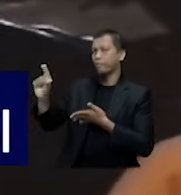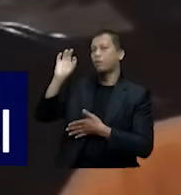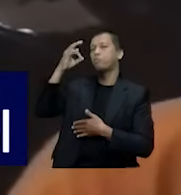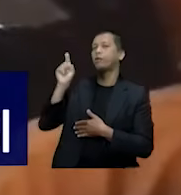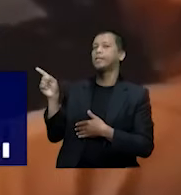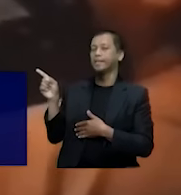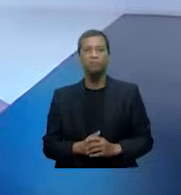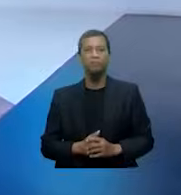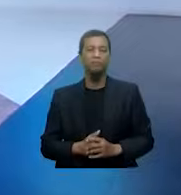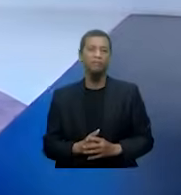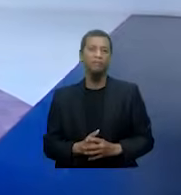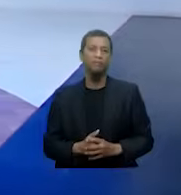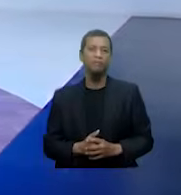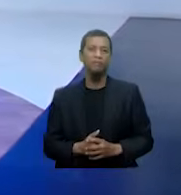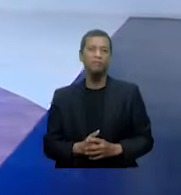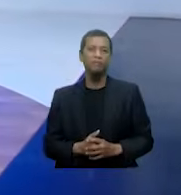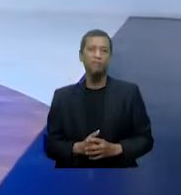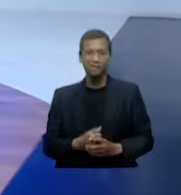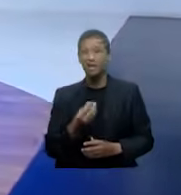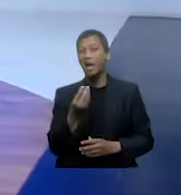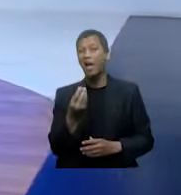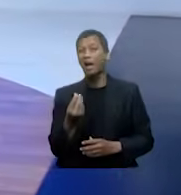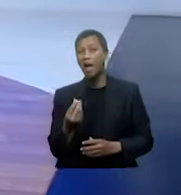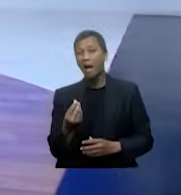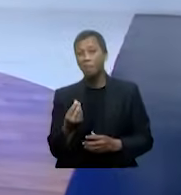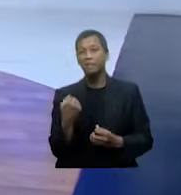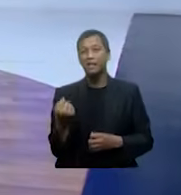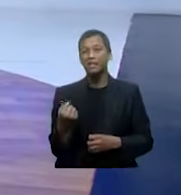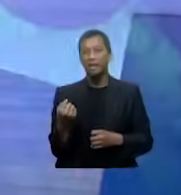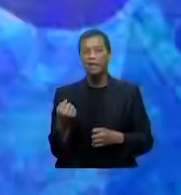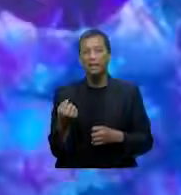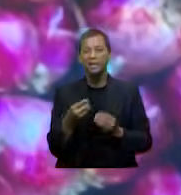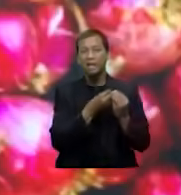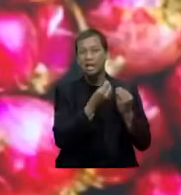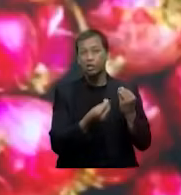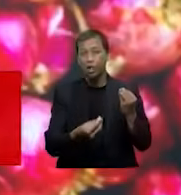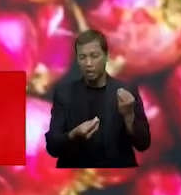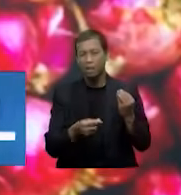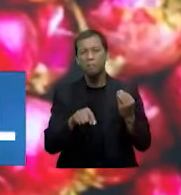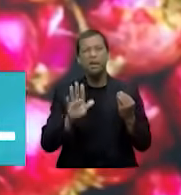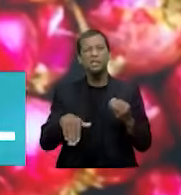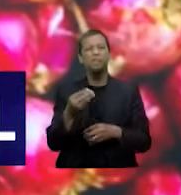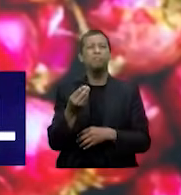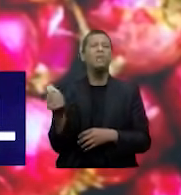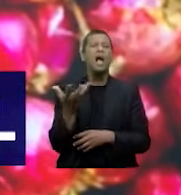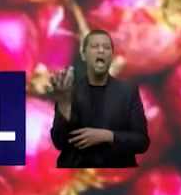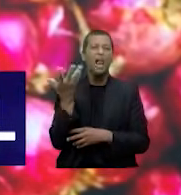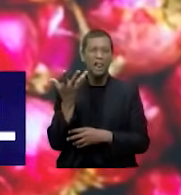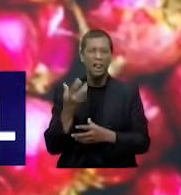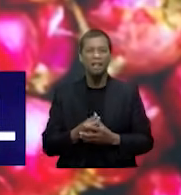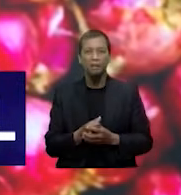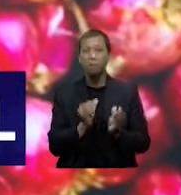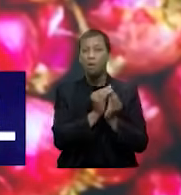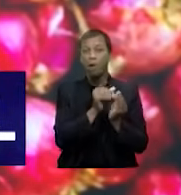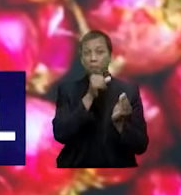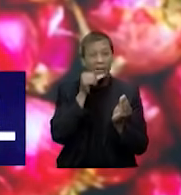Putra, iNews melapor. Pemirsa, harga sejumlah komoditas pangan di pasar tradisional di Jakarta masih mahal. Kenaikan mencolok